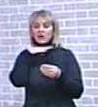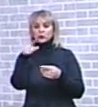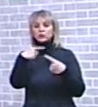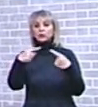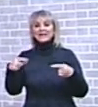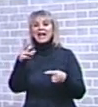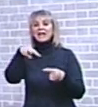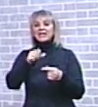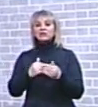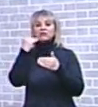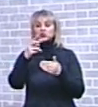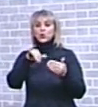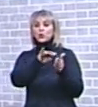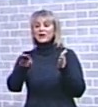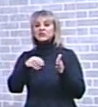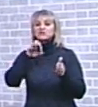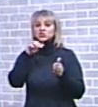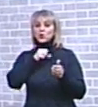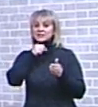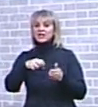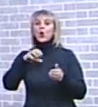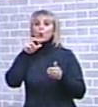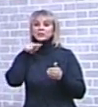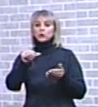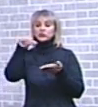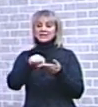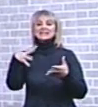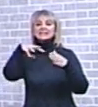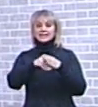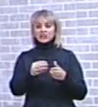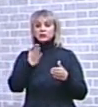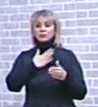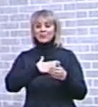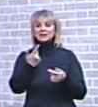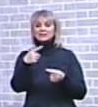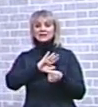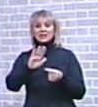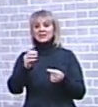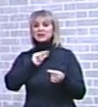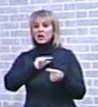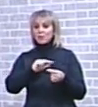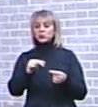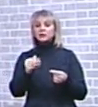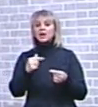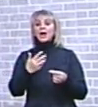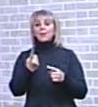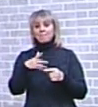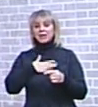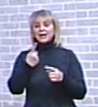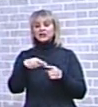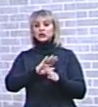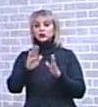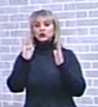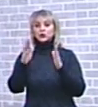других лигах. На высший уровень выходят взрослые и опытные участники. Значит, мы где-то не дорабатываем. Мы, это я имею в виду не